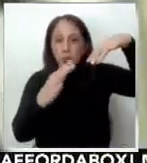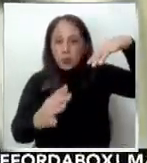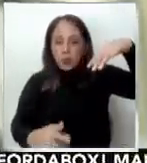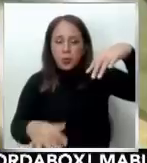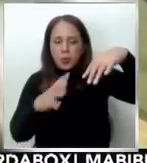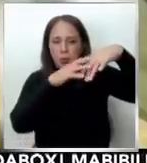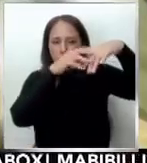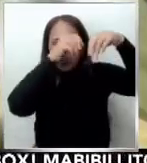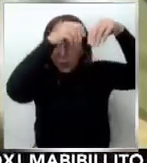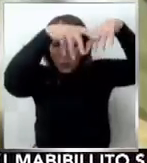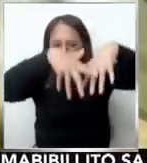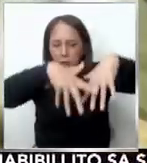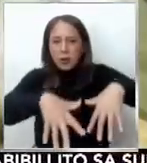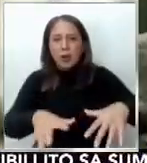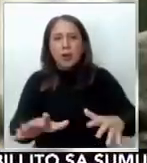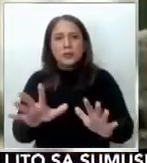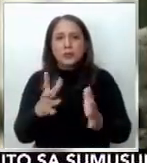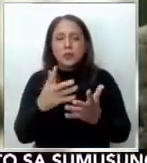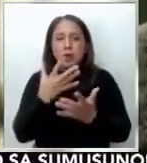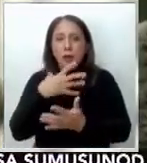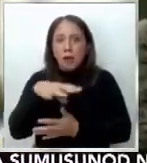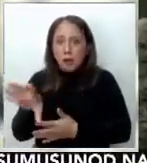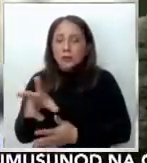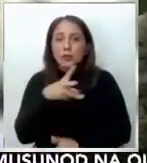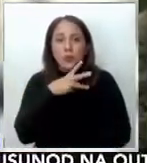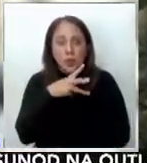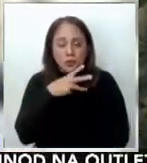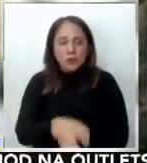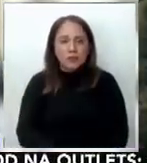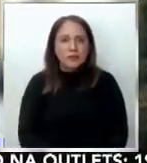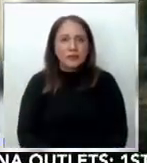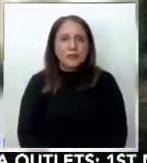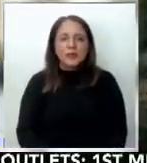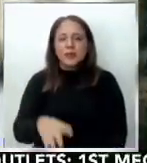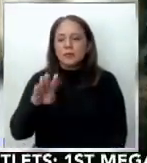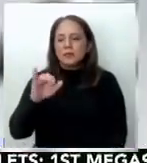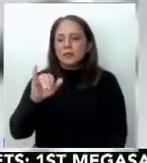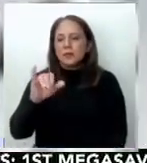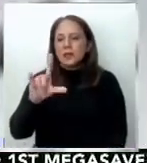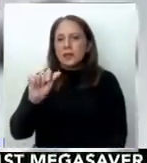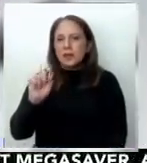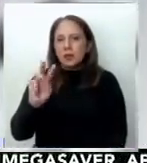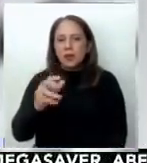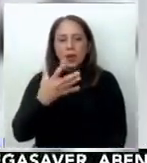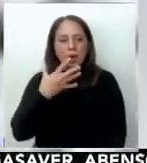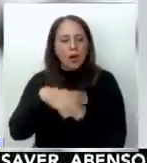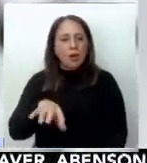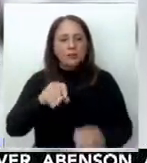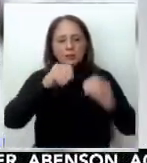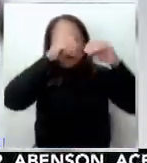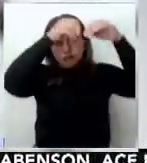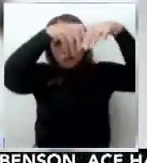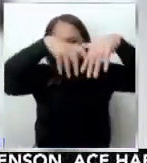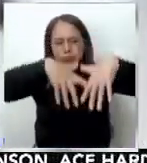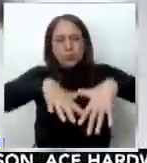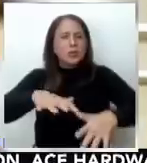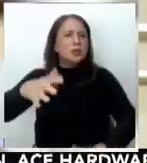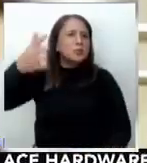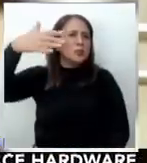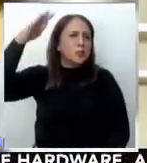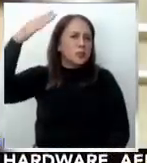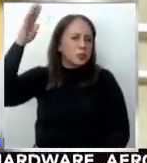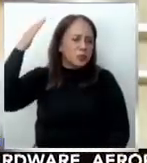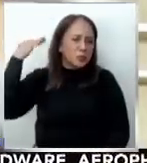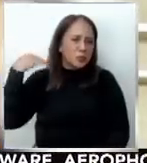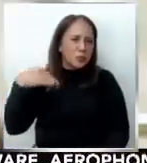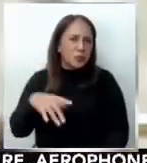talagang mainit ang bumabagsak ditong tubig. Ito ang Bilawa Mainit Hot Waterfalls. Noong unang panahon, sa lumad na ward kung saan